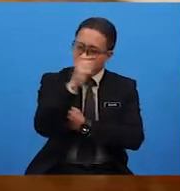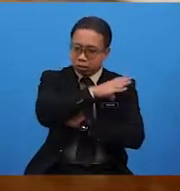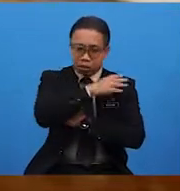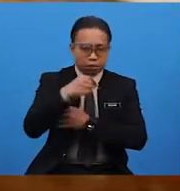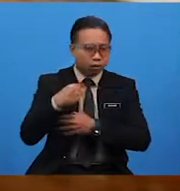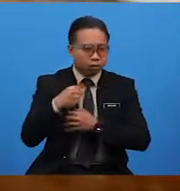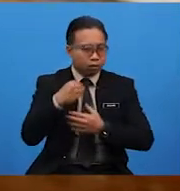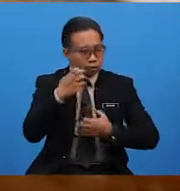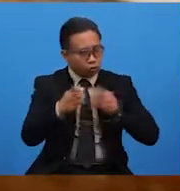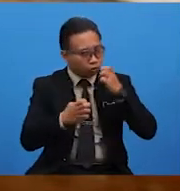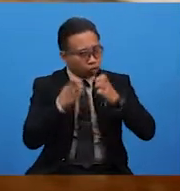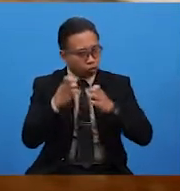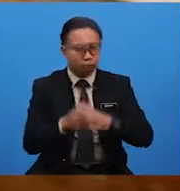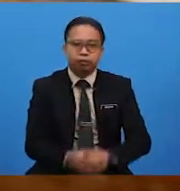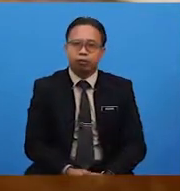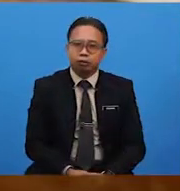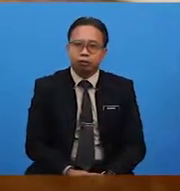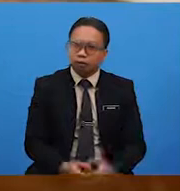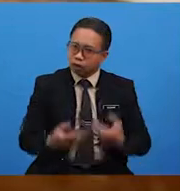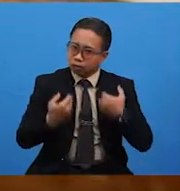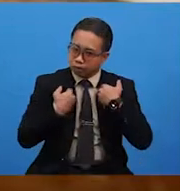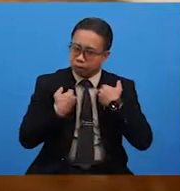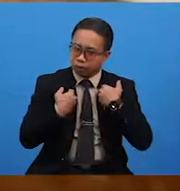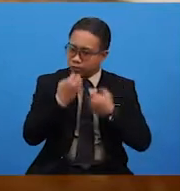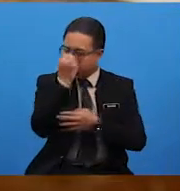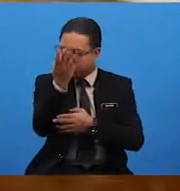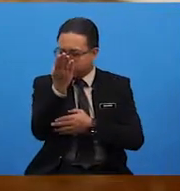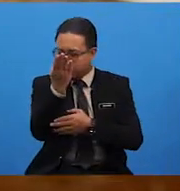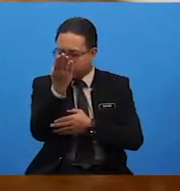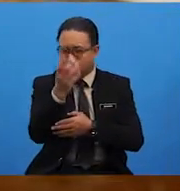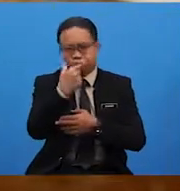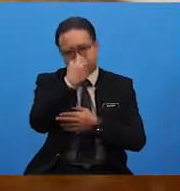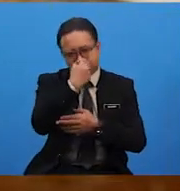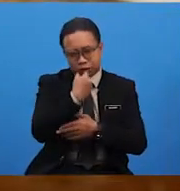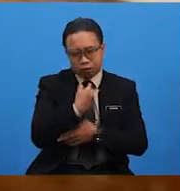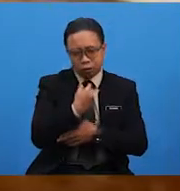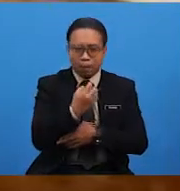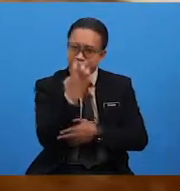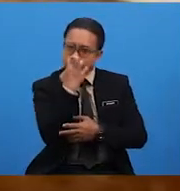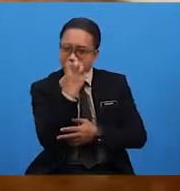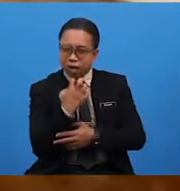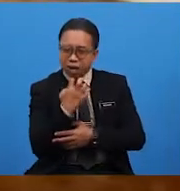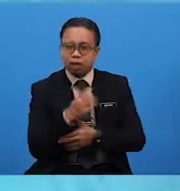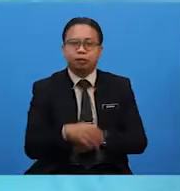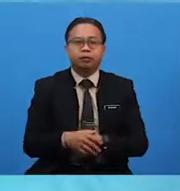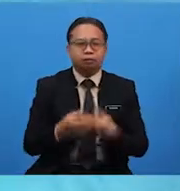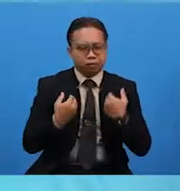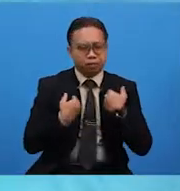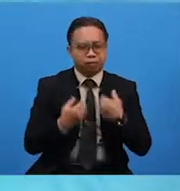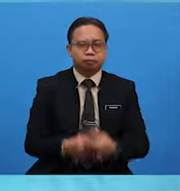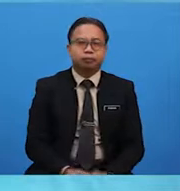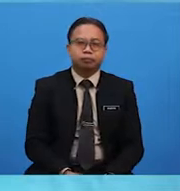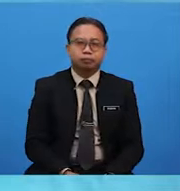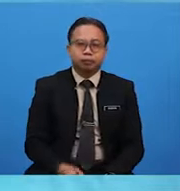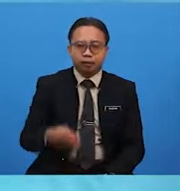dramatik bermaksud dia cerita yang menggambarkan suasana sedih geram marah dan sebagainya misalnya